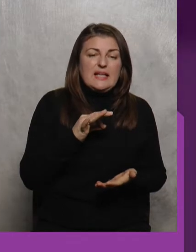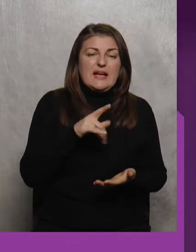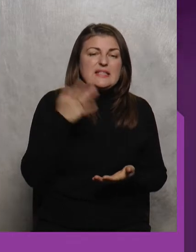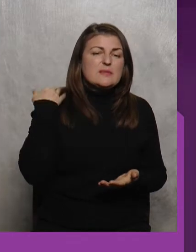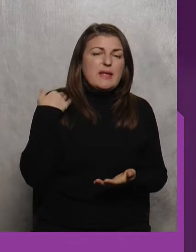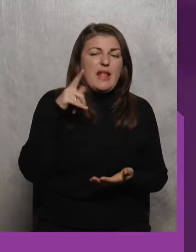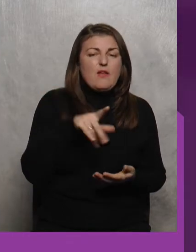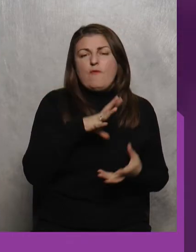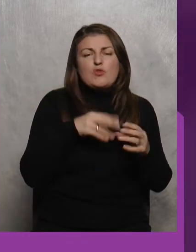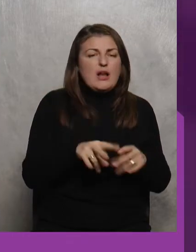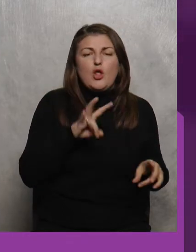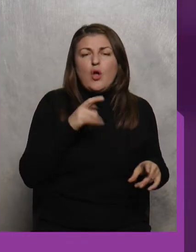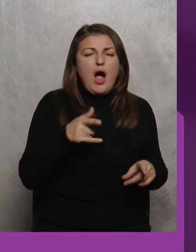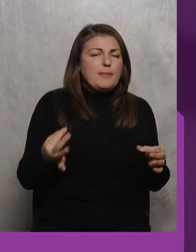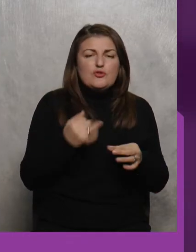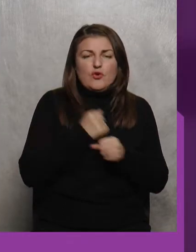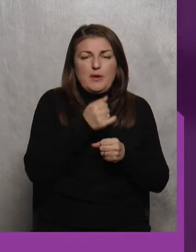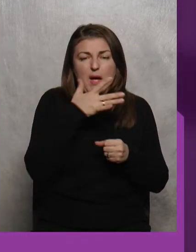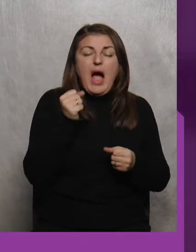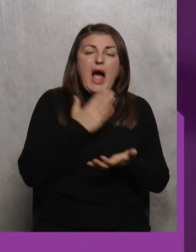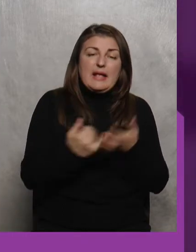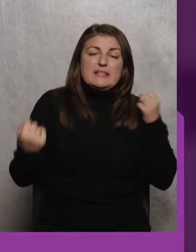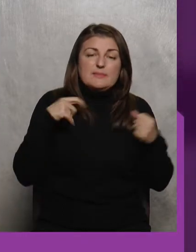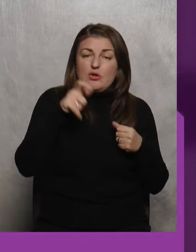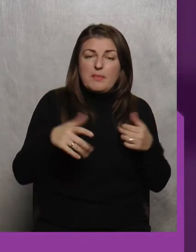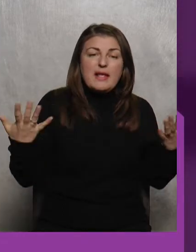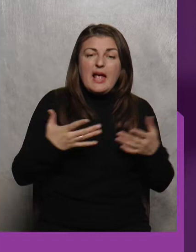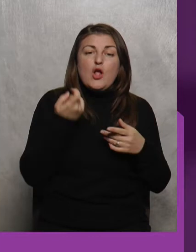не може ногами нічого робити. А є спортсмени, які